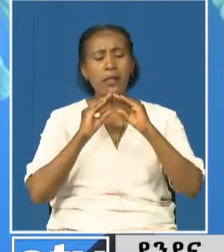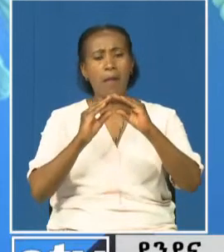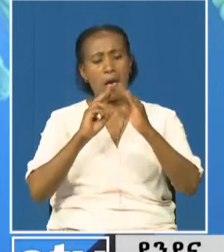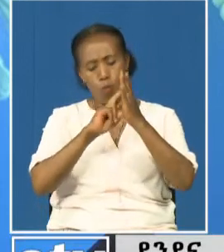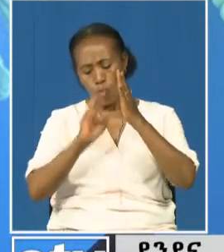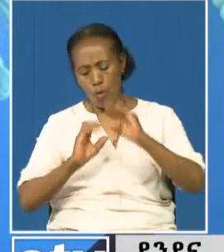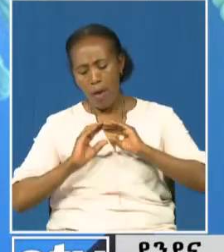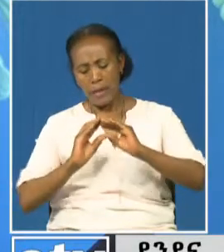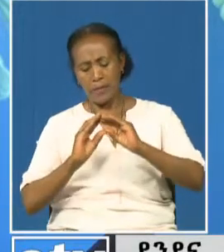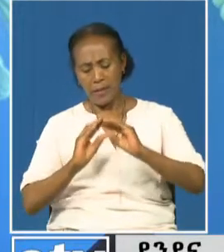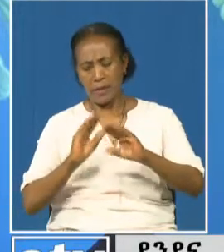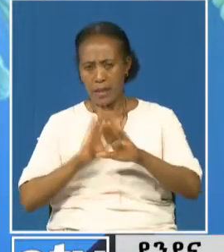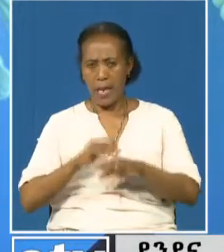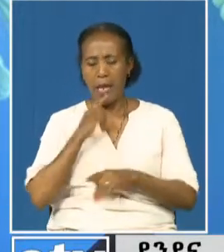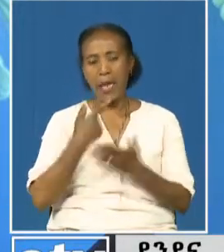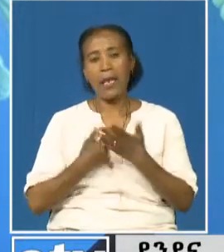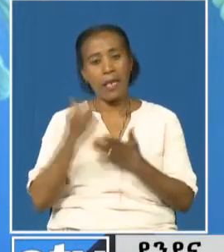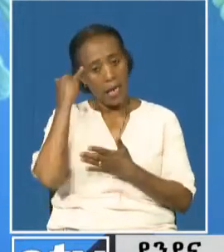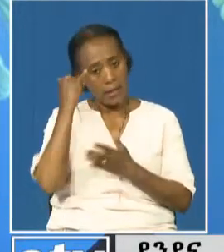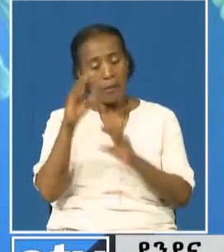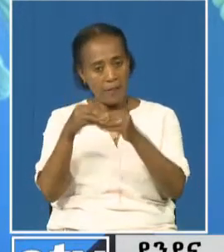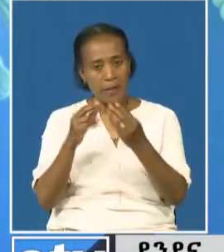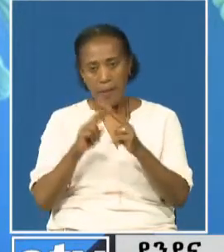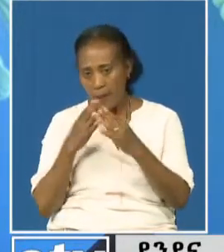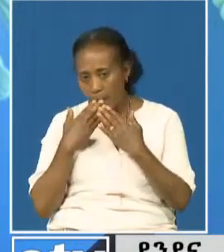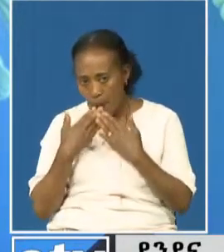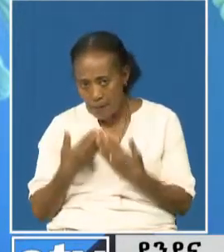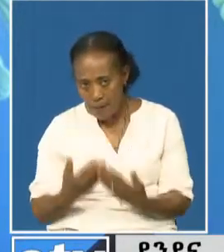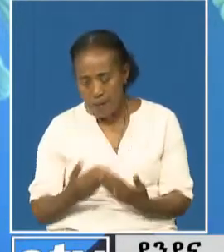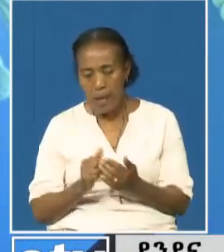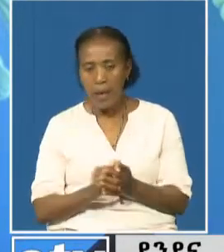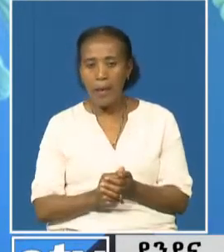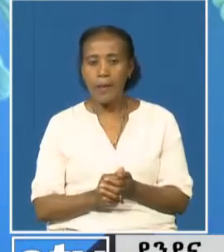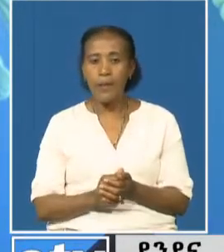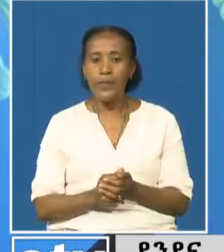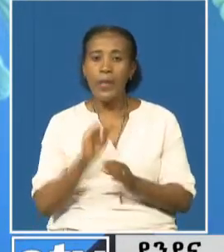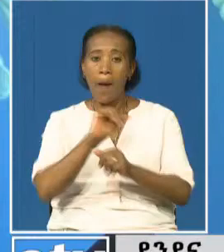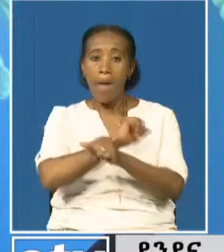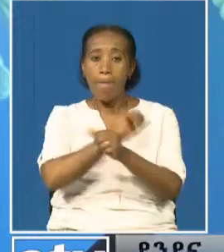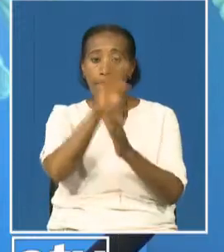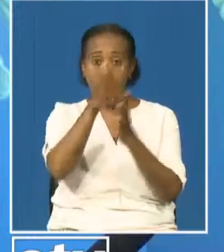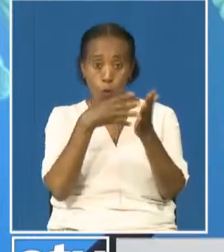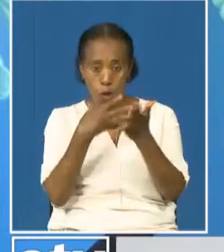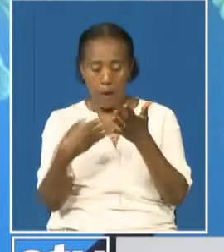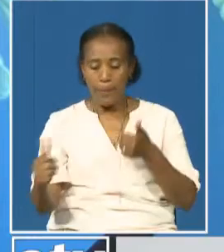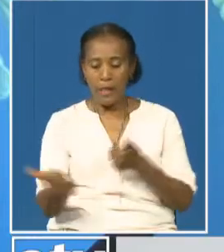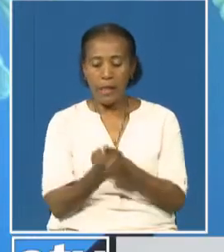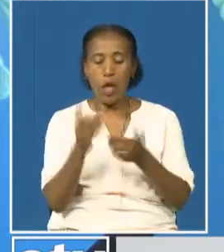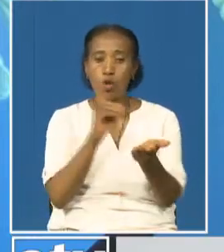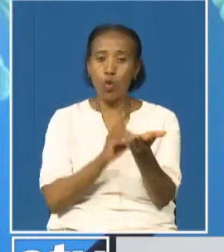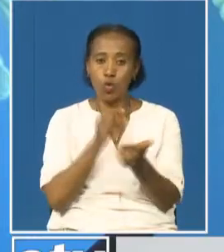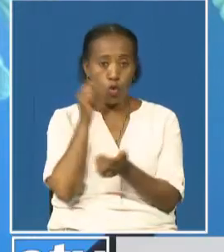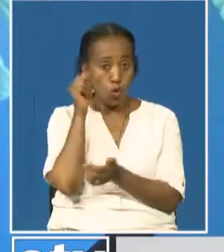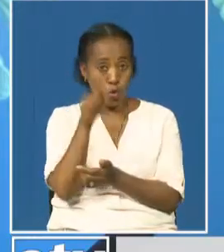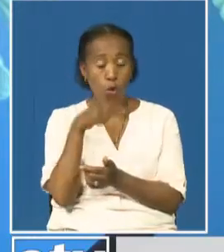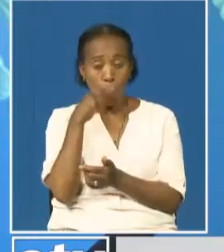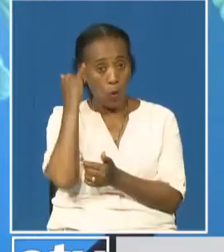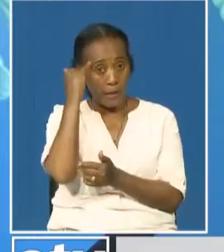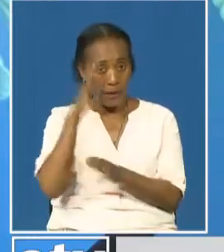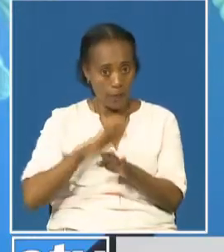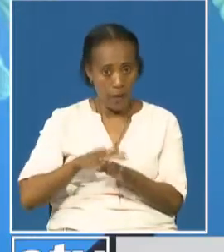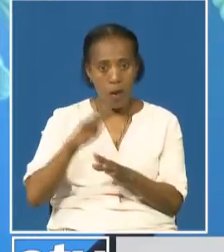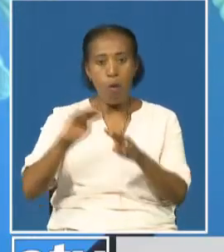ማስተማር ያስፈልጋል የሚል አስተያየት ለመስጠት ነው። እናመሰግናለን በጣም ፕሮግራማችንን ይከታተሉ። ዶክተር ደሞርሶ በሰጡት ሀሳብ